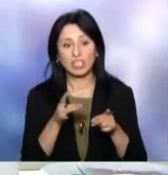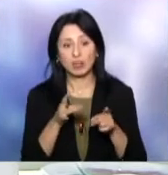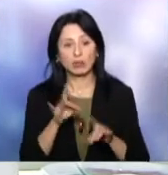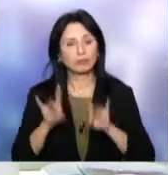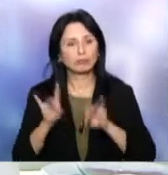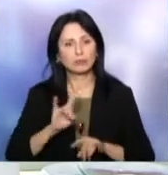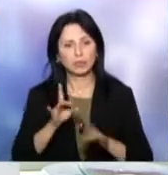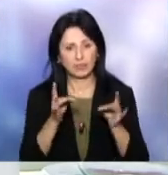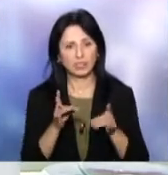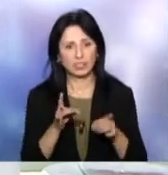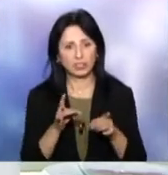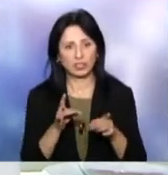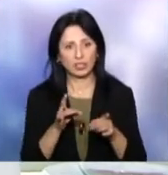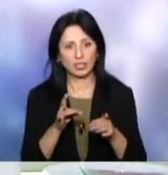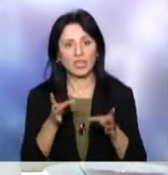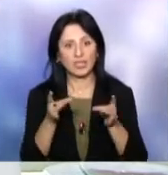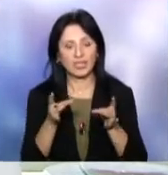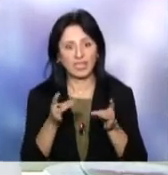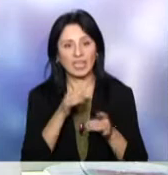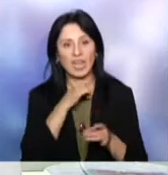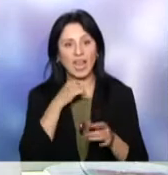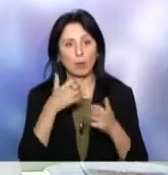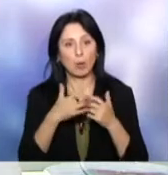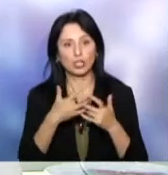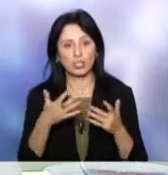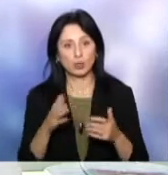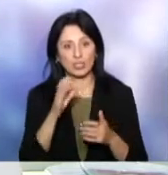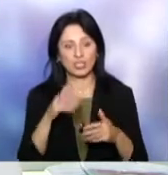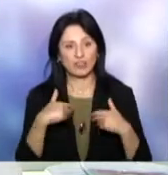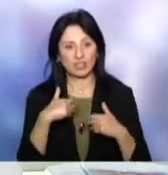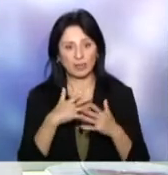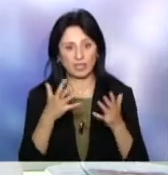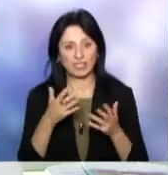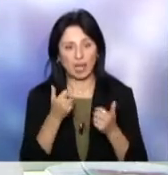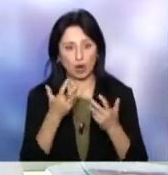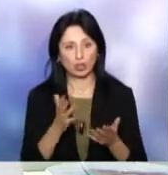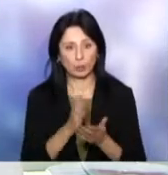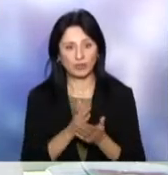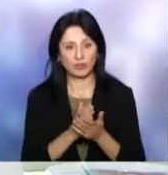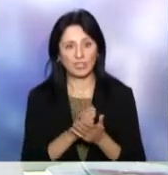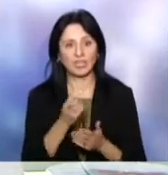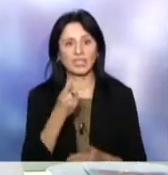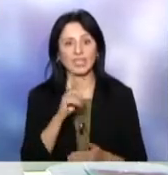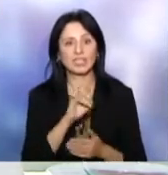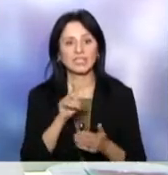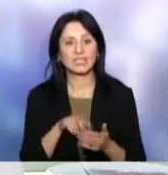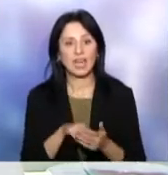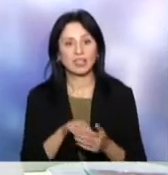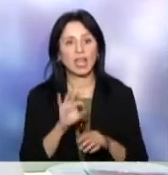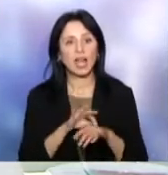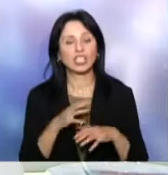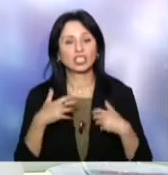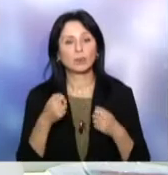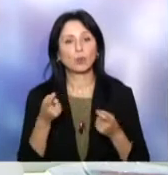თერმულად დამუშავებულ, არამედ ნედლ ხილსა და ბოსტნეულში არის C-ვიტამინი ყველაზე დიდი რაოდენობით. კიდევ ერთი საკითხი, რომელიც კანის